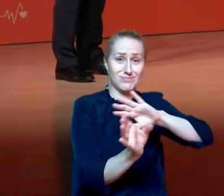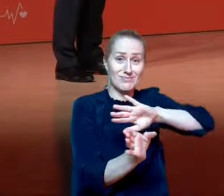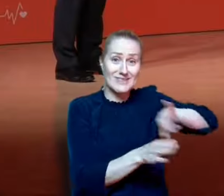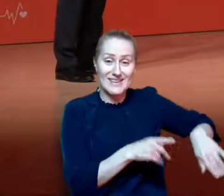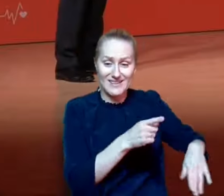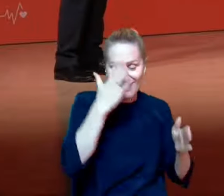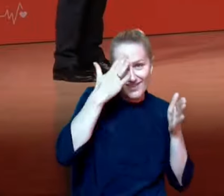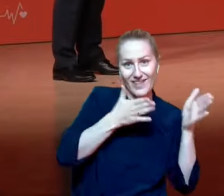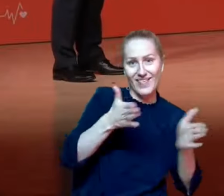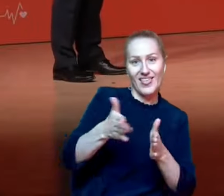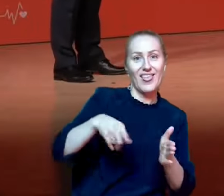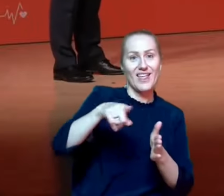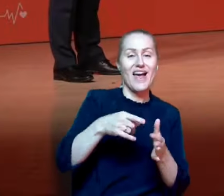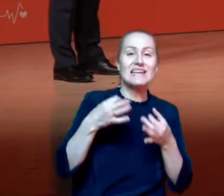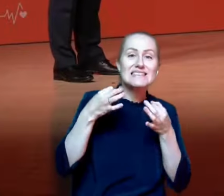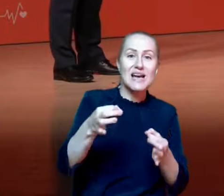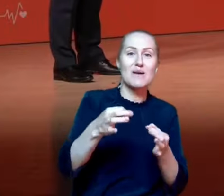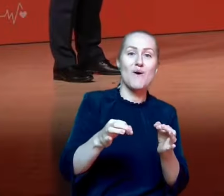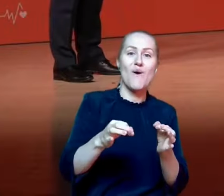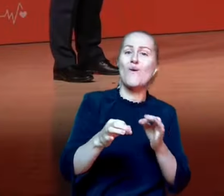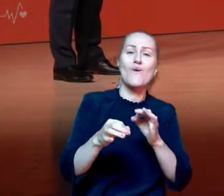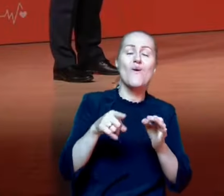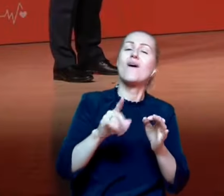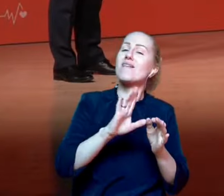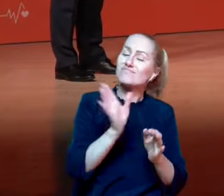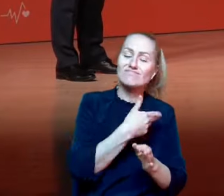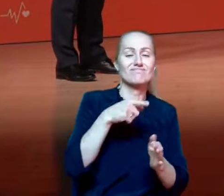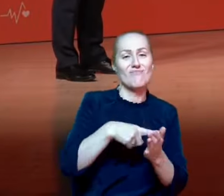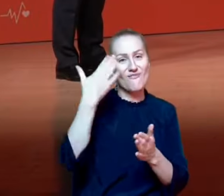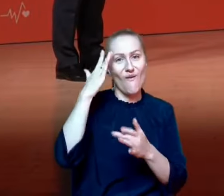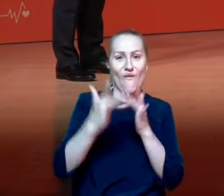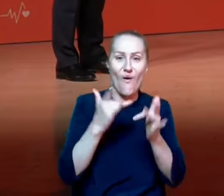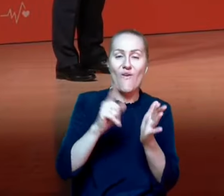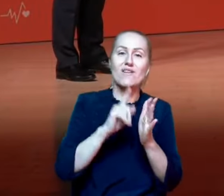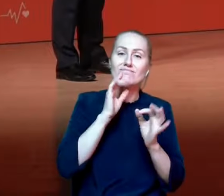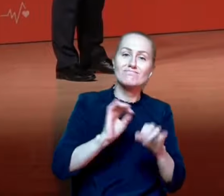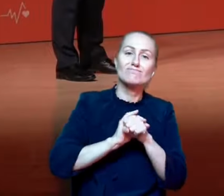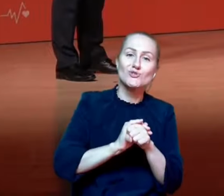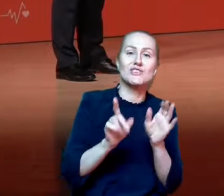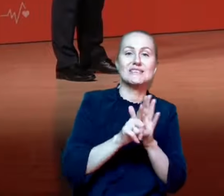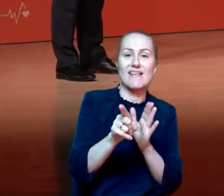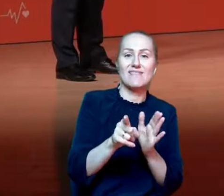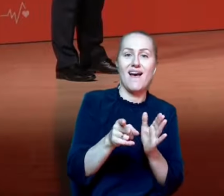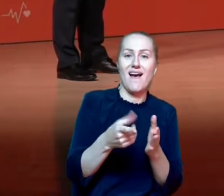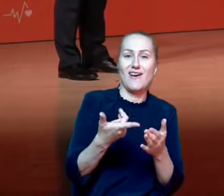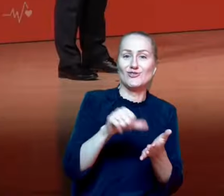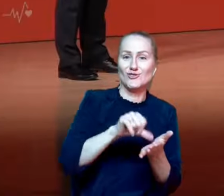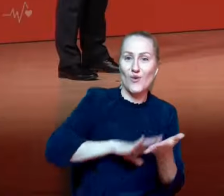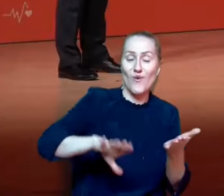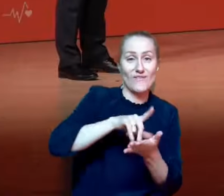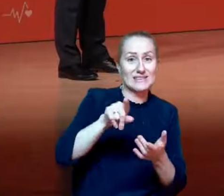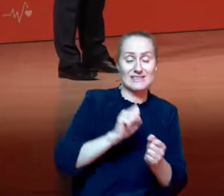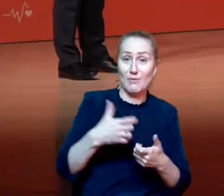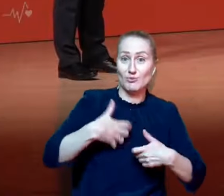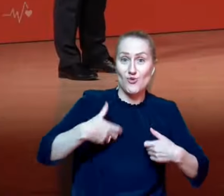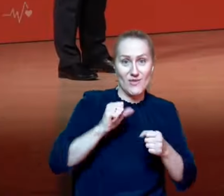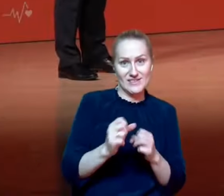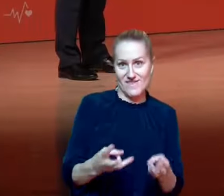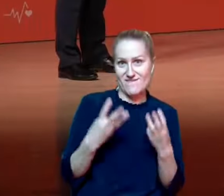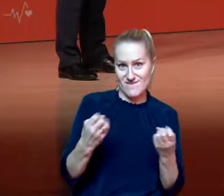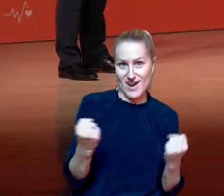pojazdu przyjaznego przyjaznemu środowisku jest bardzo, bardzo ważna. A więc można powiedzieć, że w